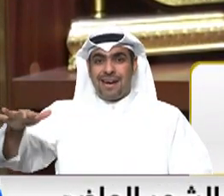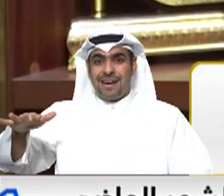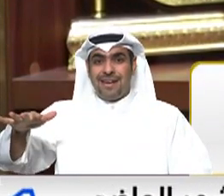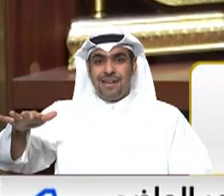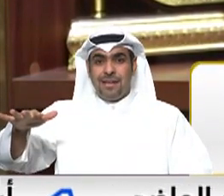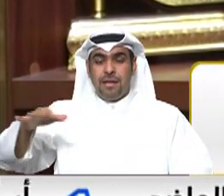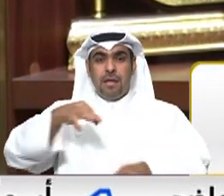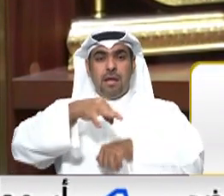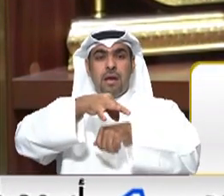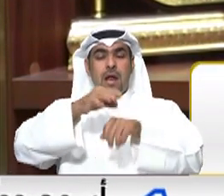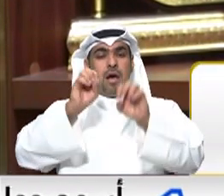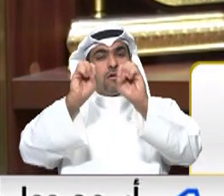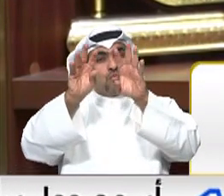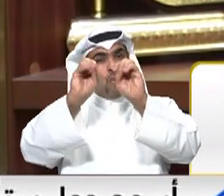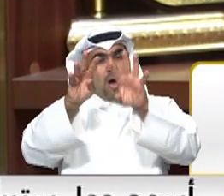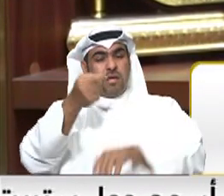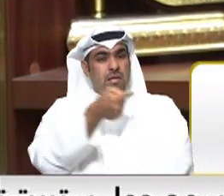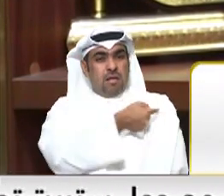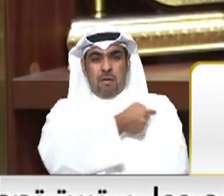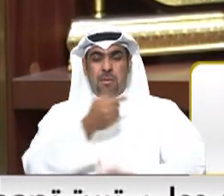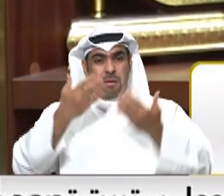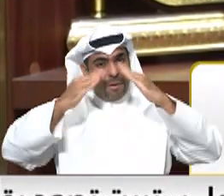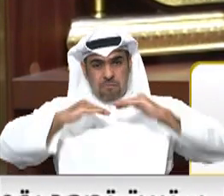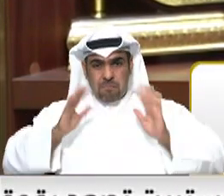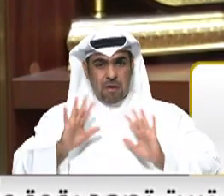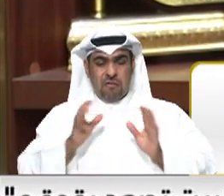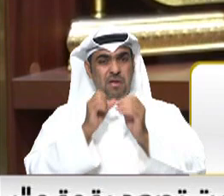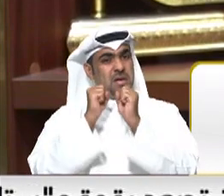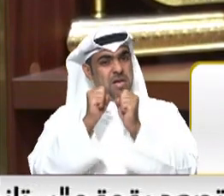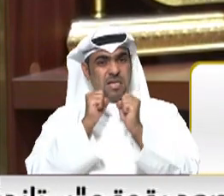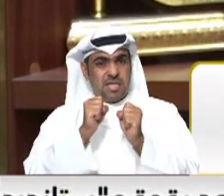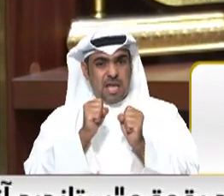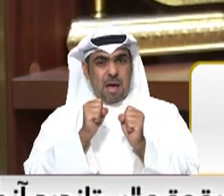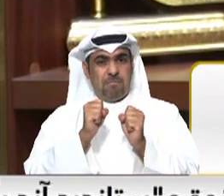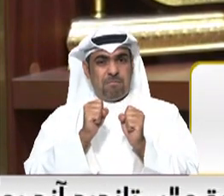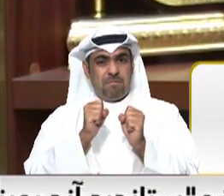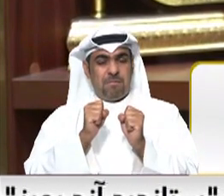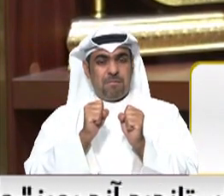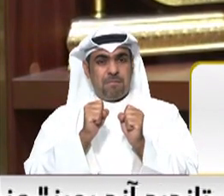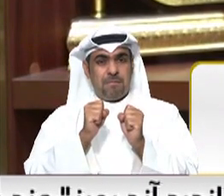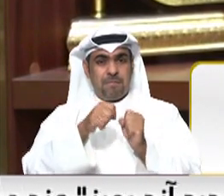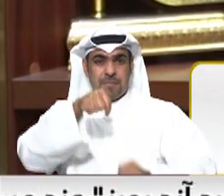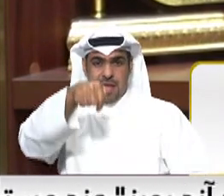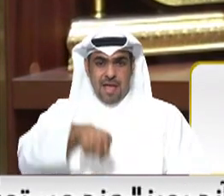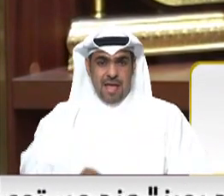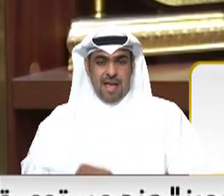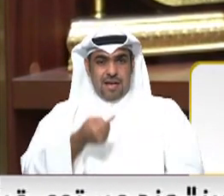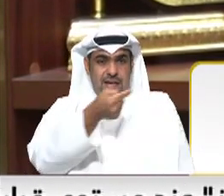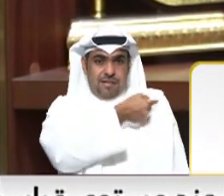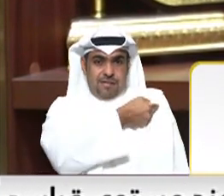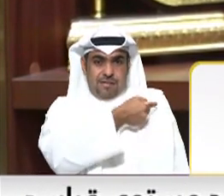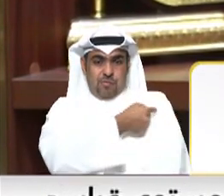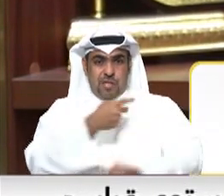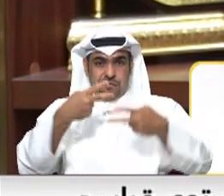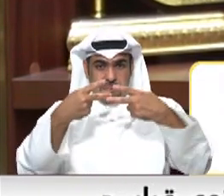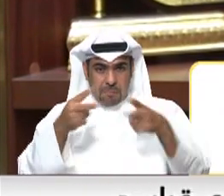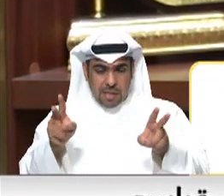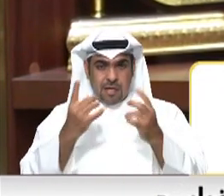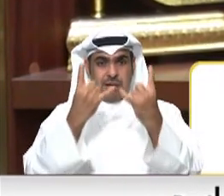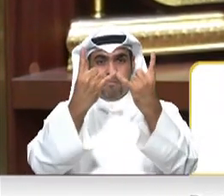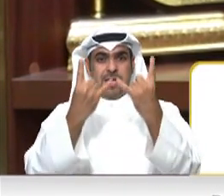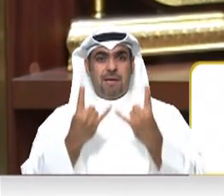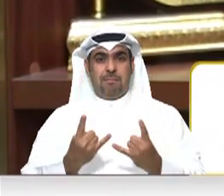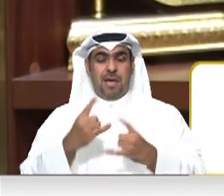شريحة كبيرة من السكان القاطنين في مدينة المخا، وأيضا جموع كبيرة من